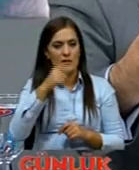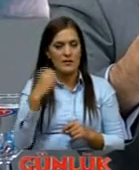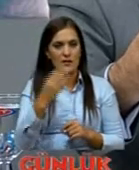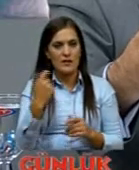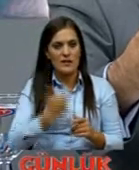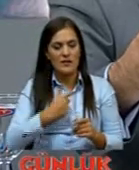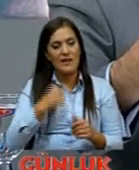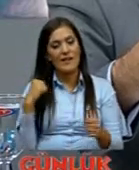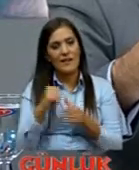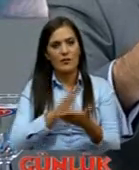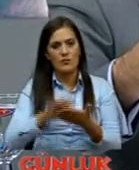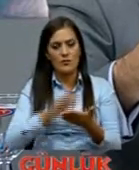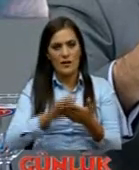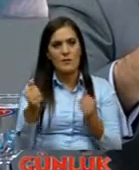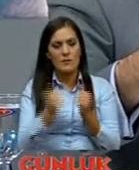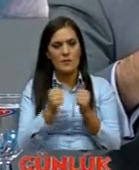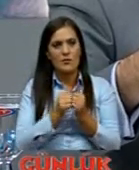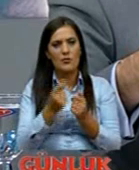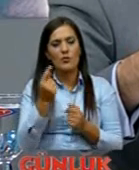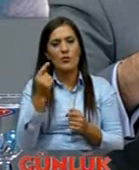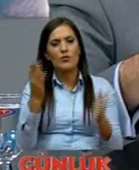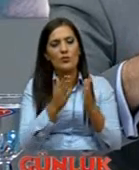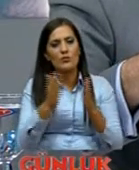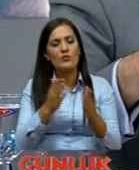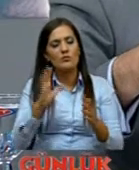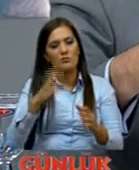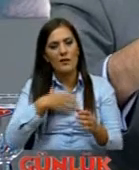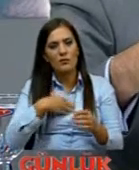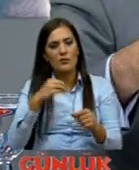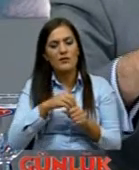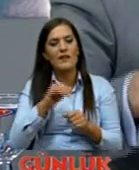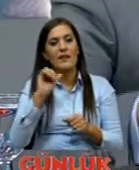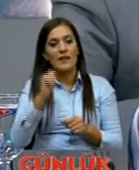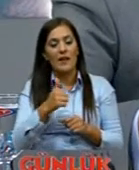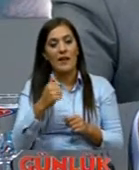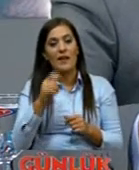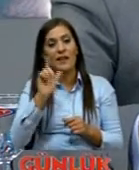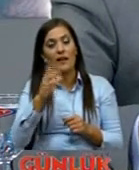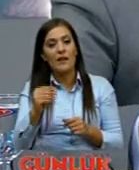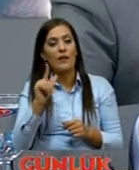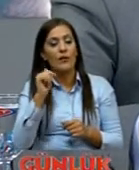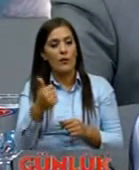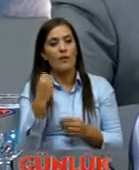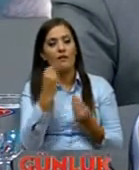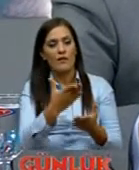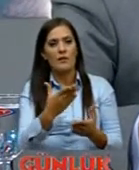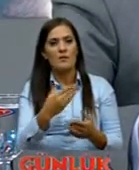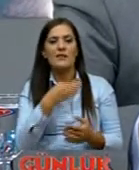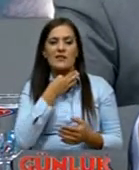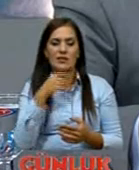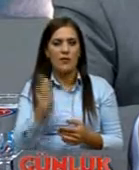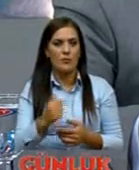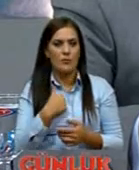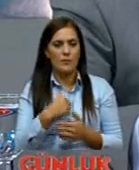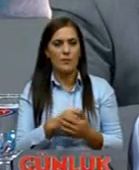elden geçirilmesiyle beraber küçük esnafımıza da gereken önemin verilmesini hasreten rica